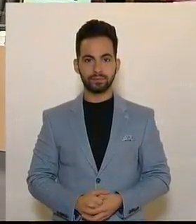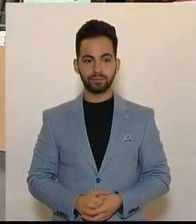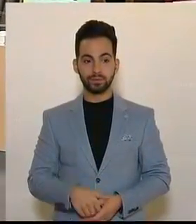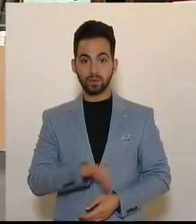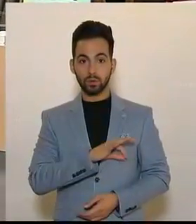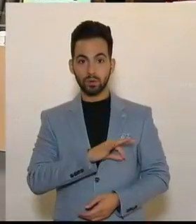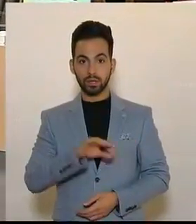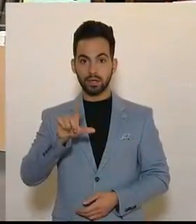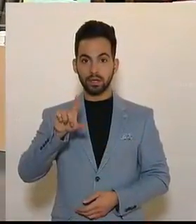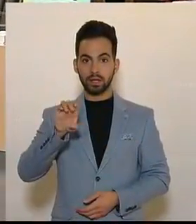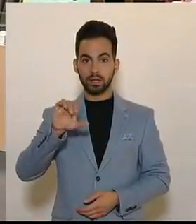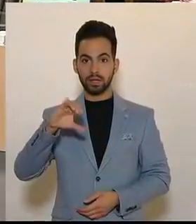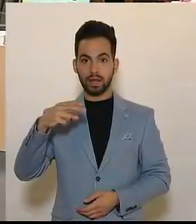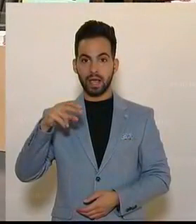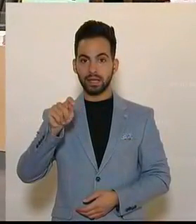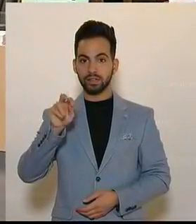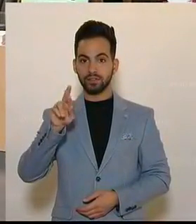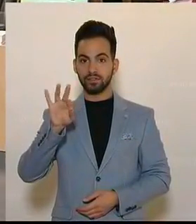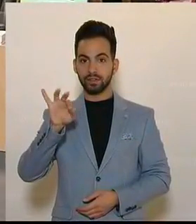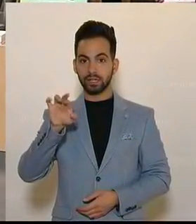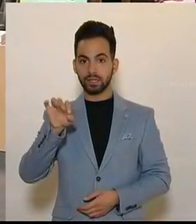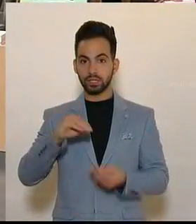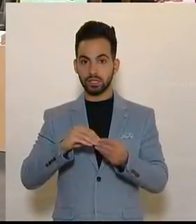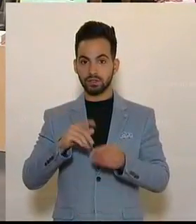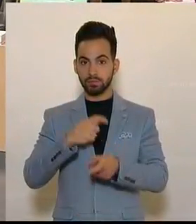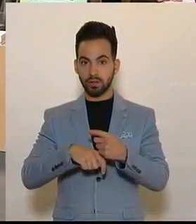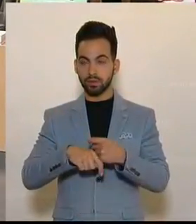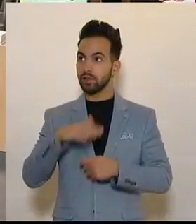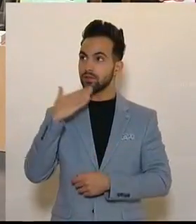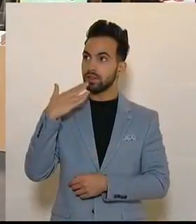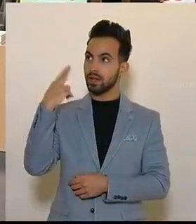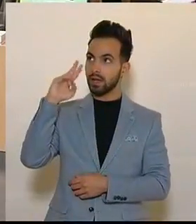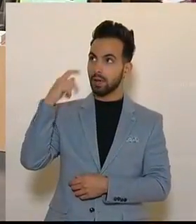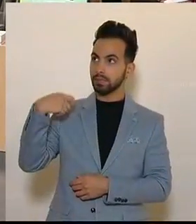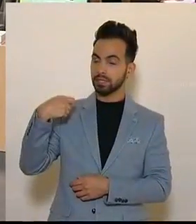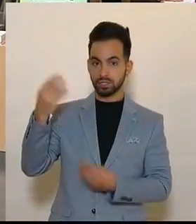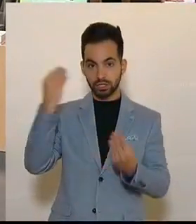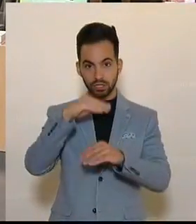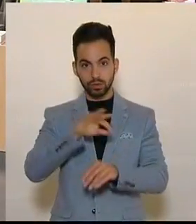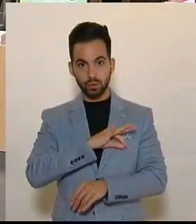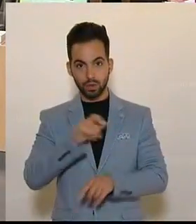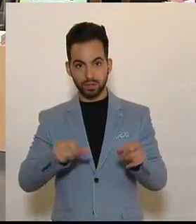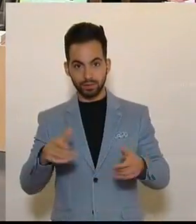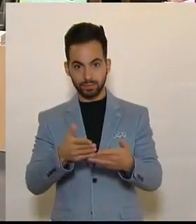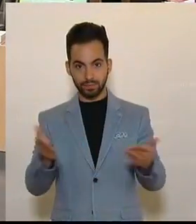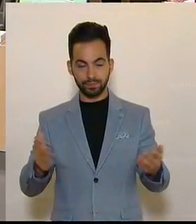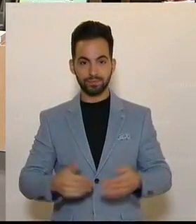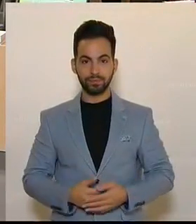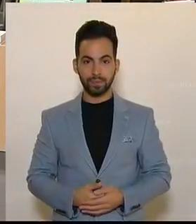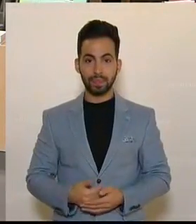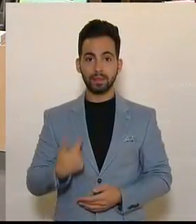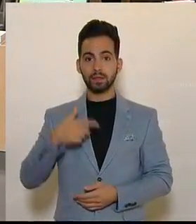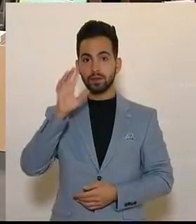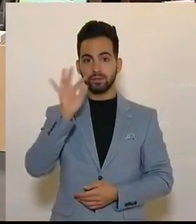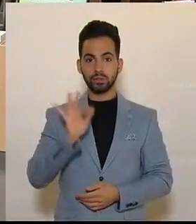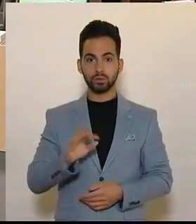Kollege Leichtfried zur Geschäftsbehandlung, bitte. Vielen Dank, Herr Präsident, geschätzte Kolleginnen und Kollegen. Ich